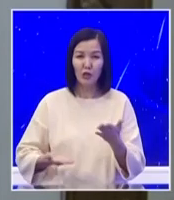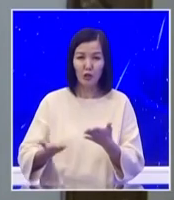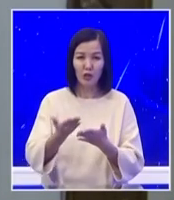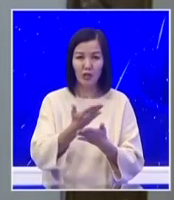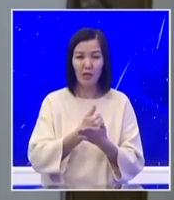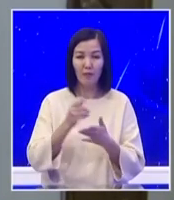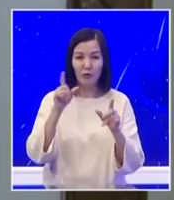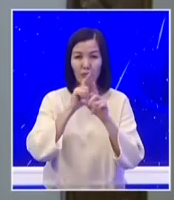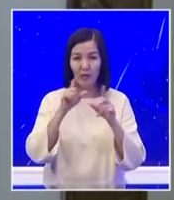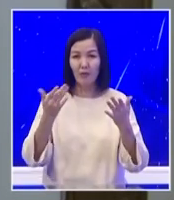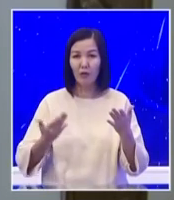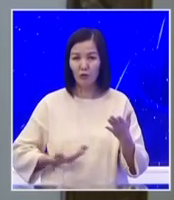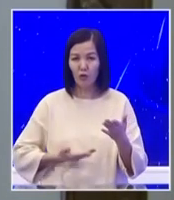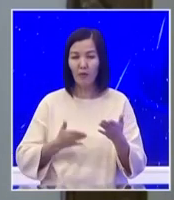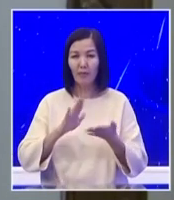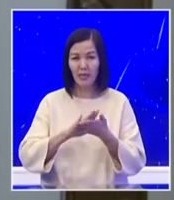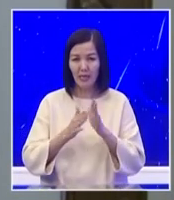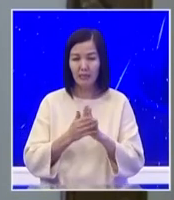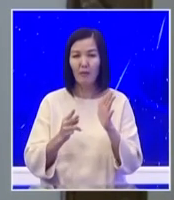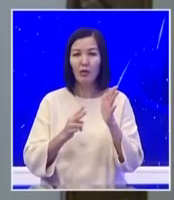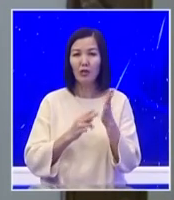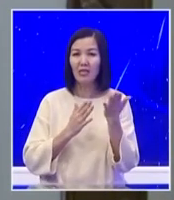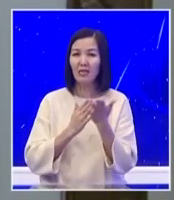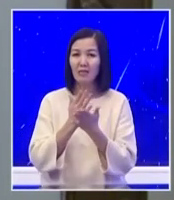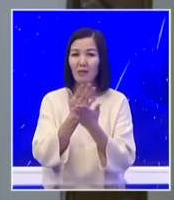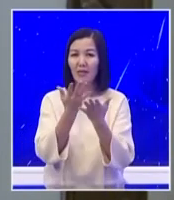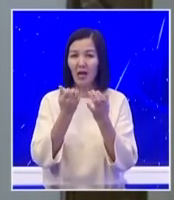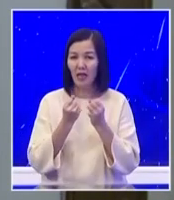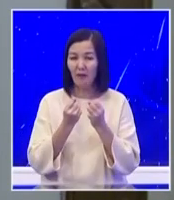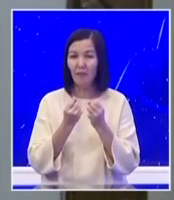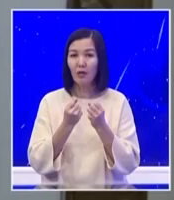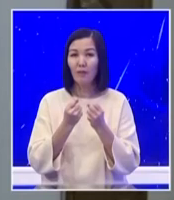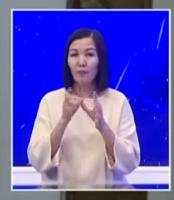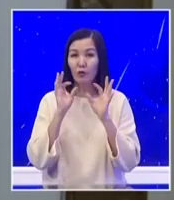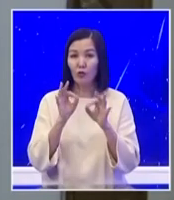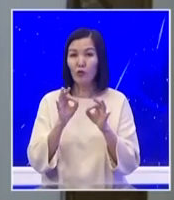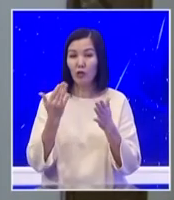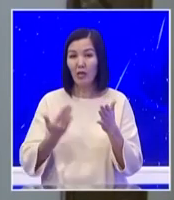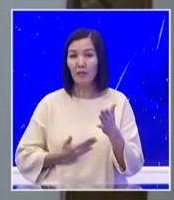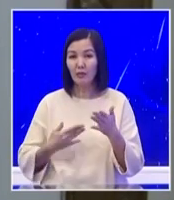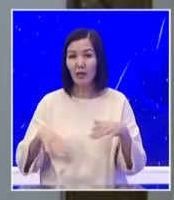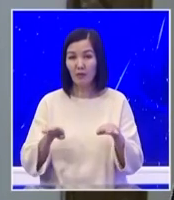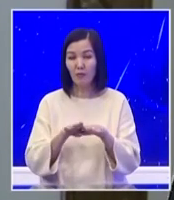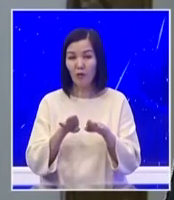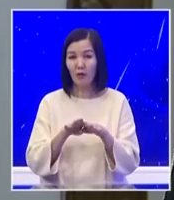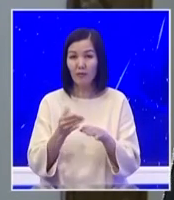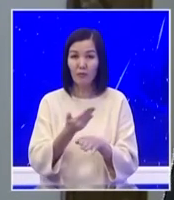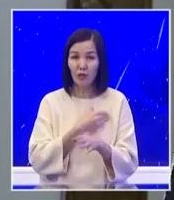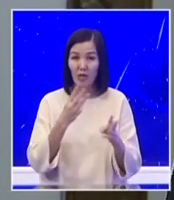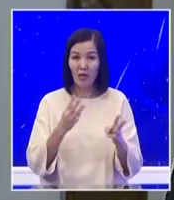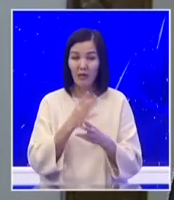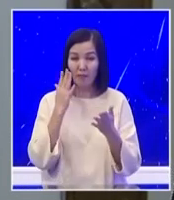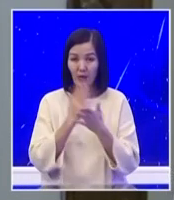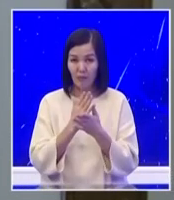осы мекемеде тұрам, жаңа 7 түрлі қызметті аламын, адам болам деп ниет білдірсе, біз әкеліп осы жерге